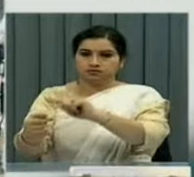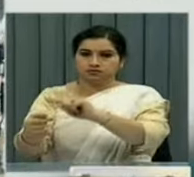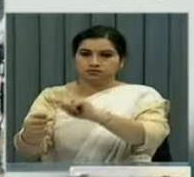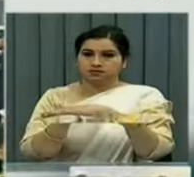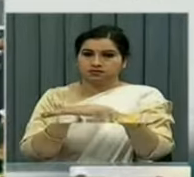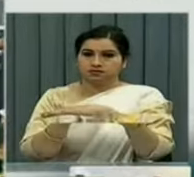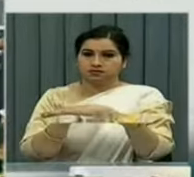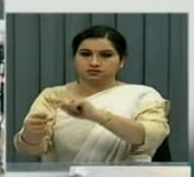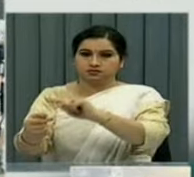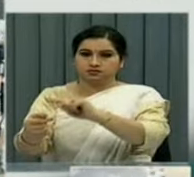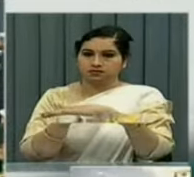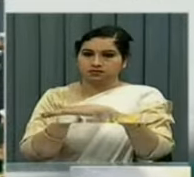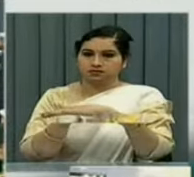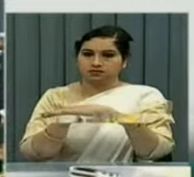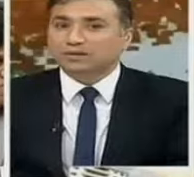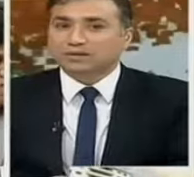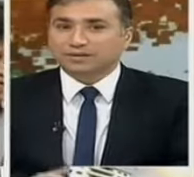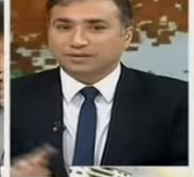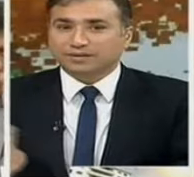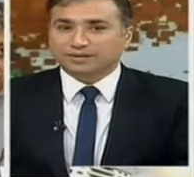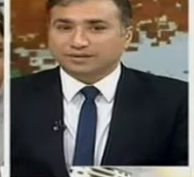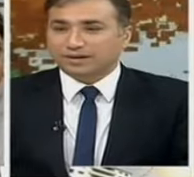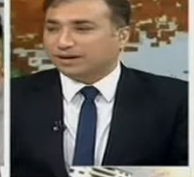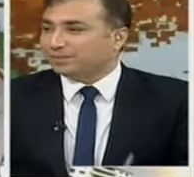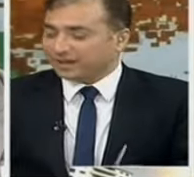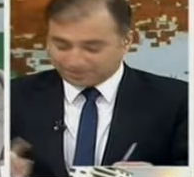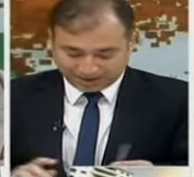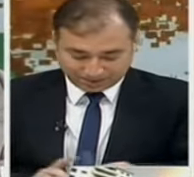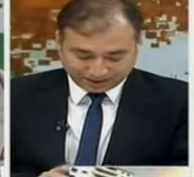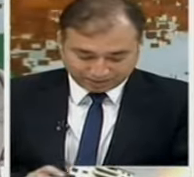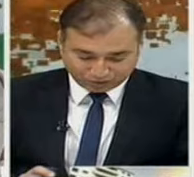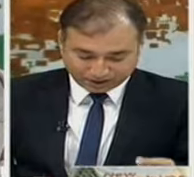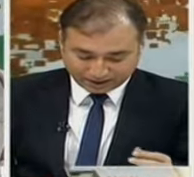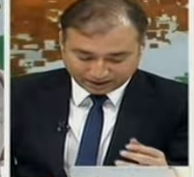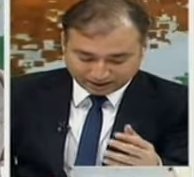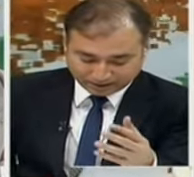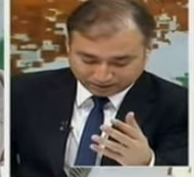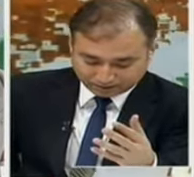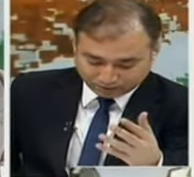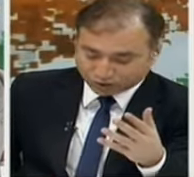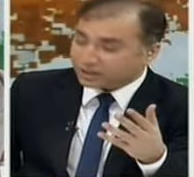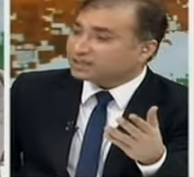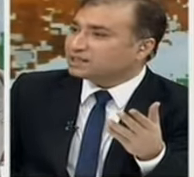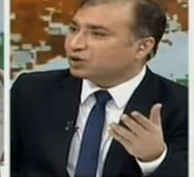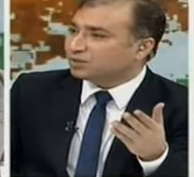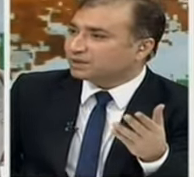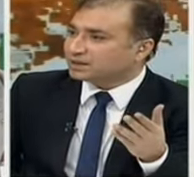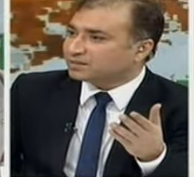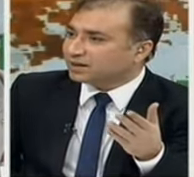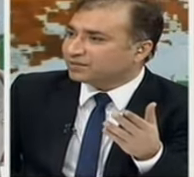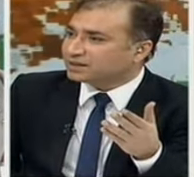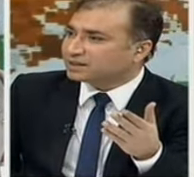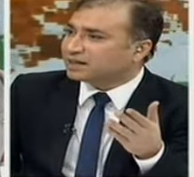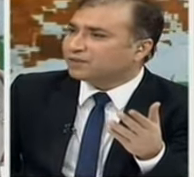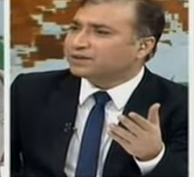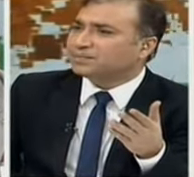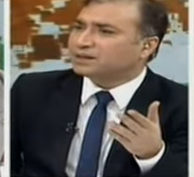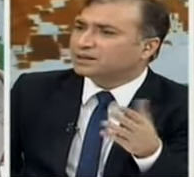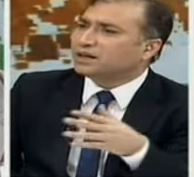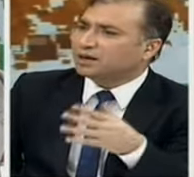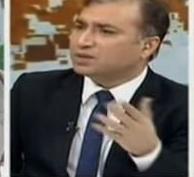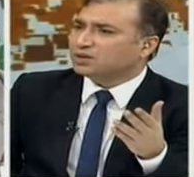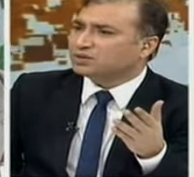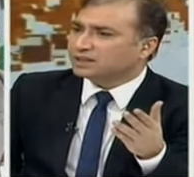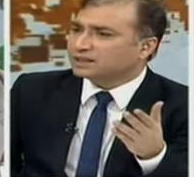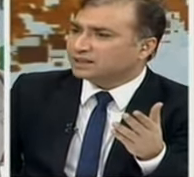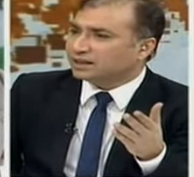वयम रश, आप कोस्ट गार्ड की बात कर रहे थे। हम यहाँ पे आपसे ये पूछना चाहेंगे कि पूर्वोत्तर की सीमाओं पे असम राइफल्स की काफी